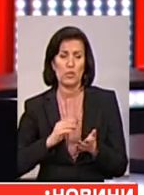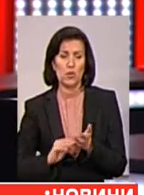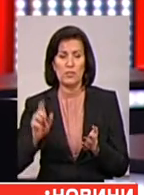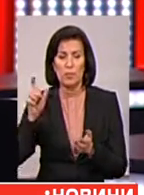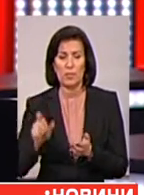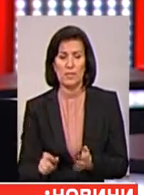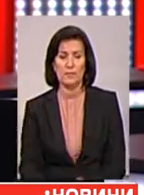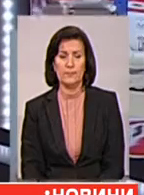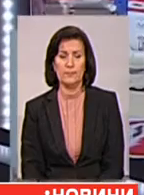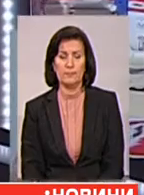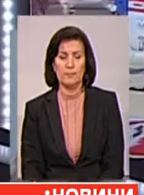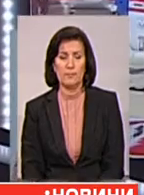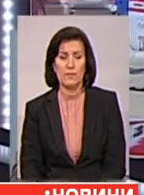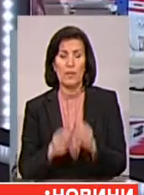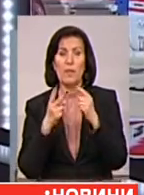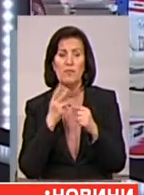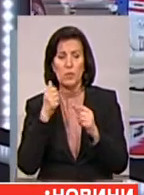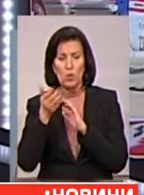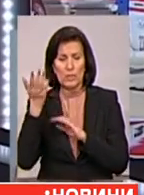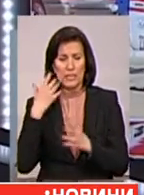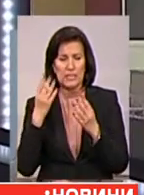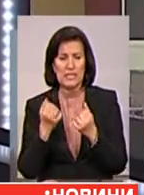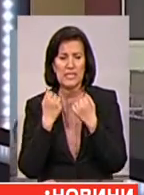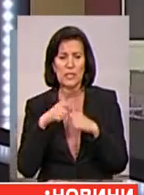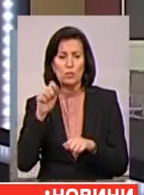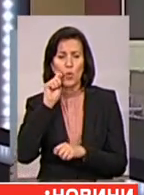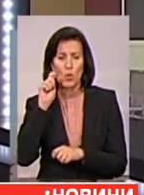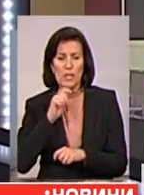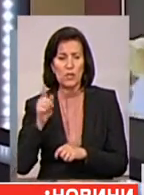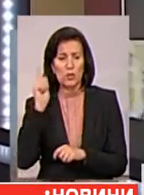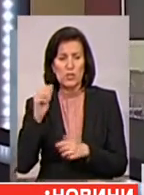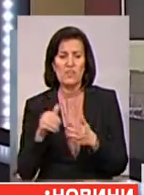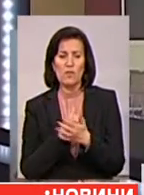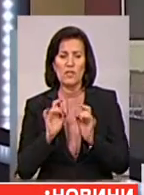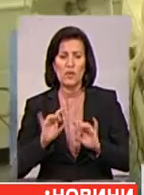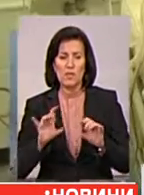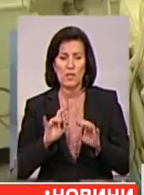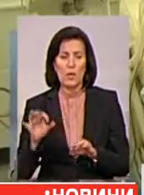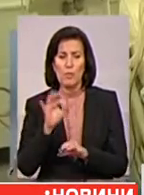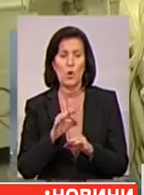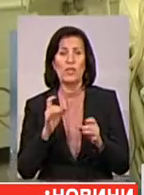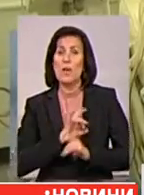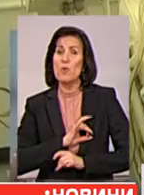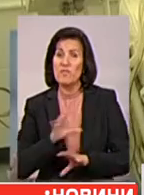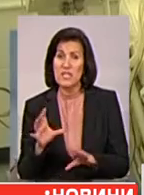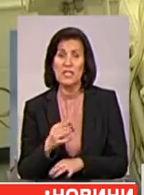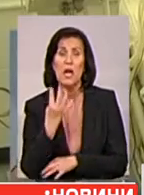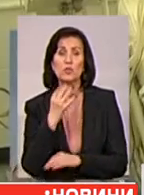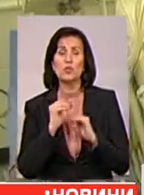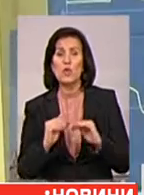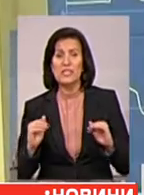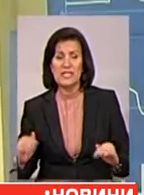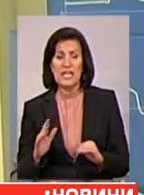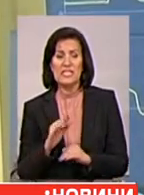Грінченко. Півтора року тому – День незалежності України. Тоді в новинах говорила насамперед не про свято, а про чотирьох дітей